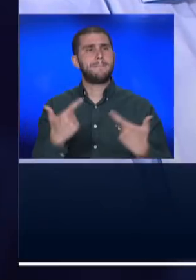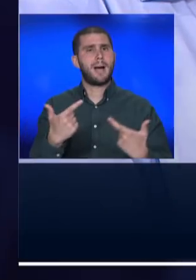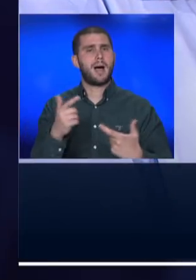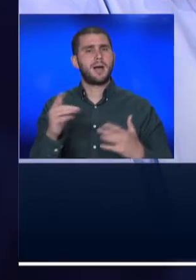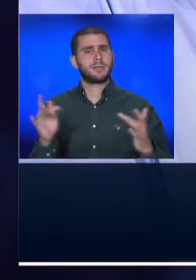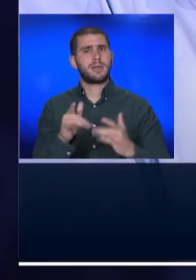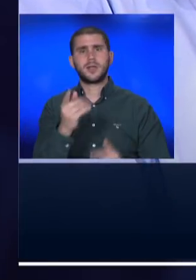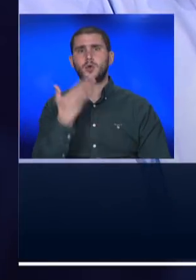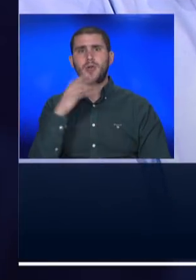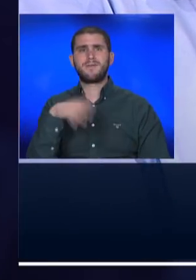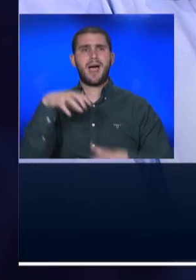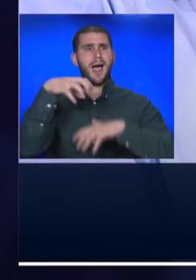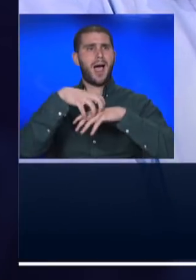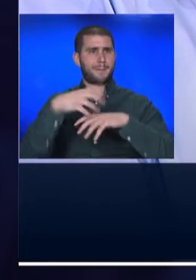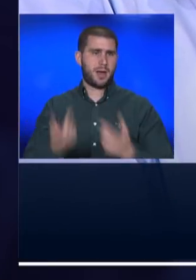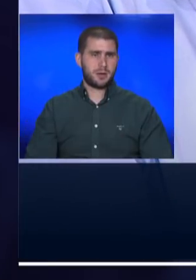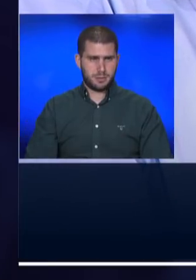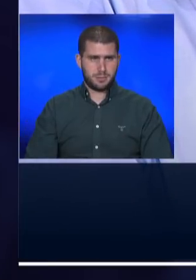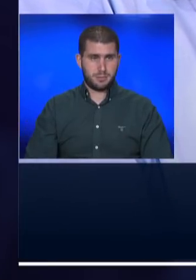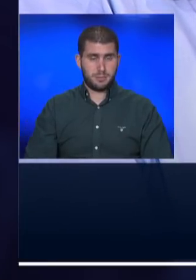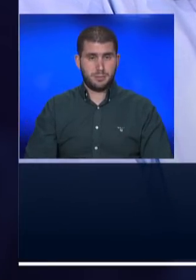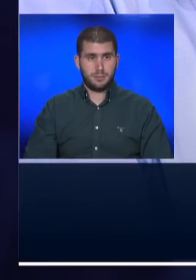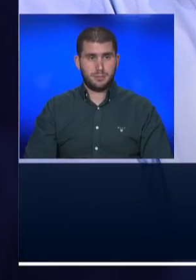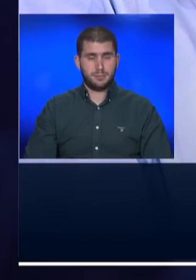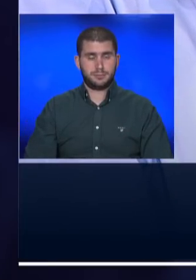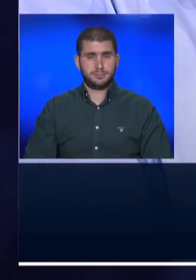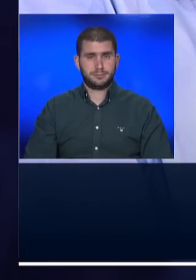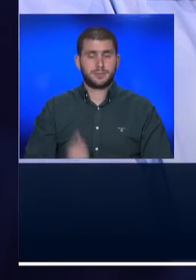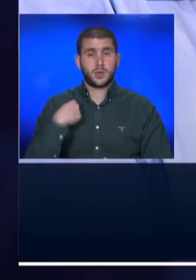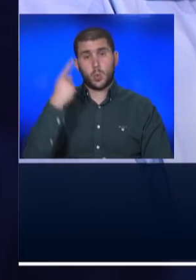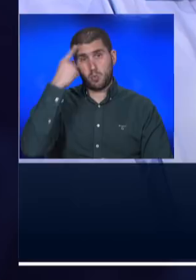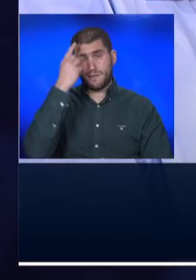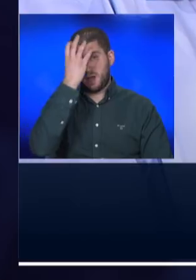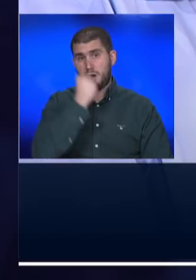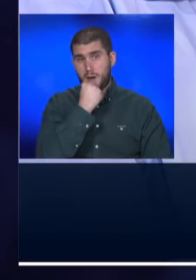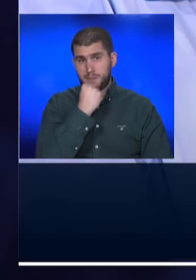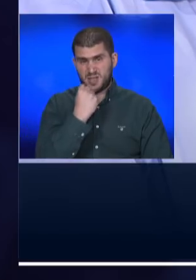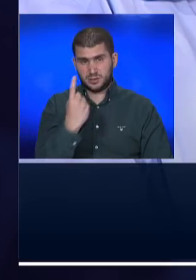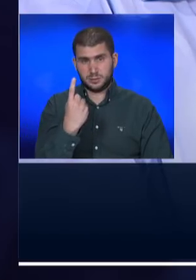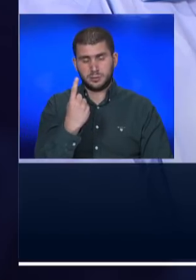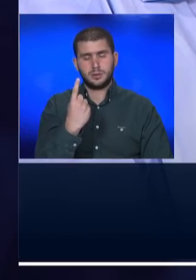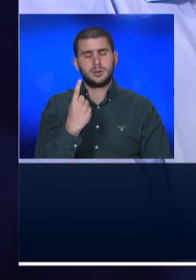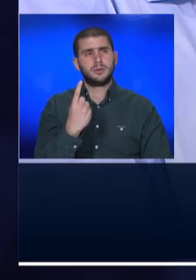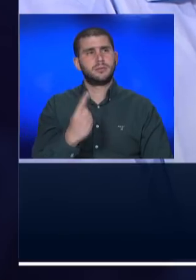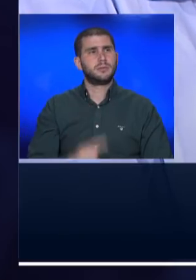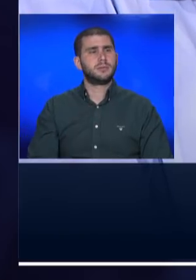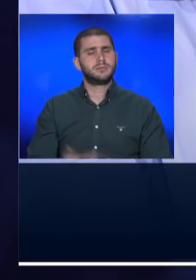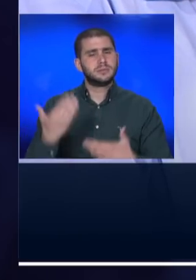הבית. אני חושב שהחמאס יסבור בצורה